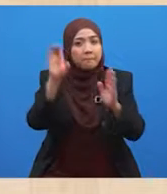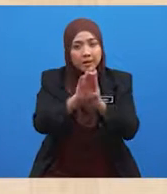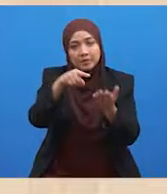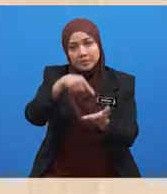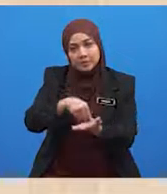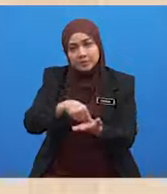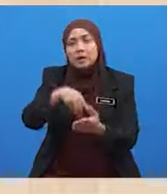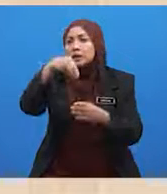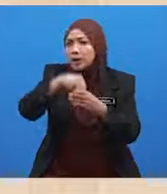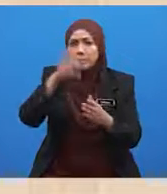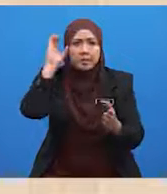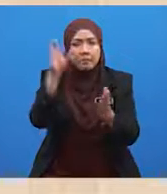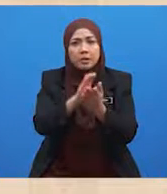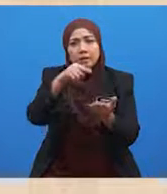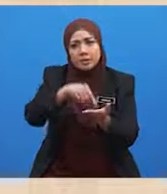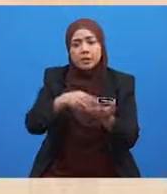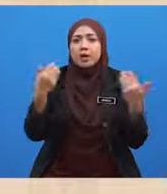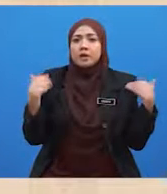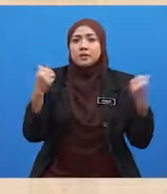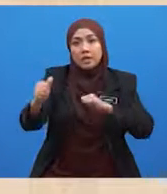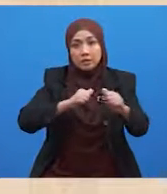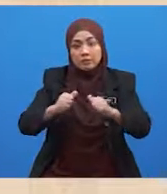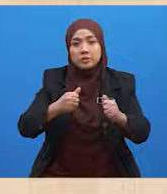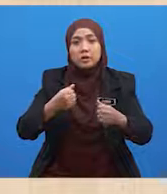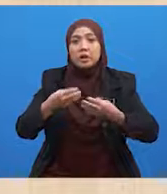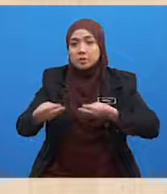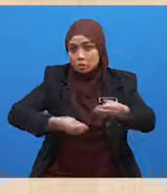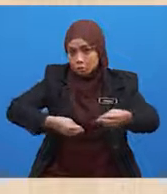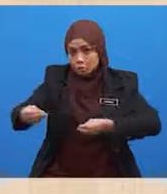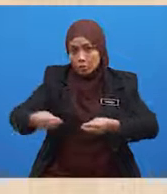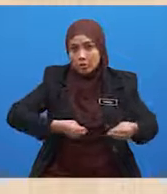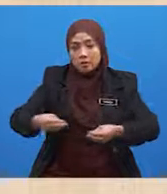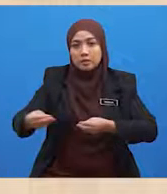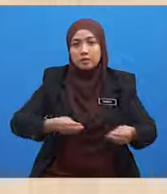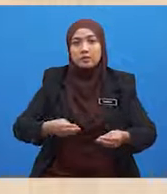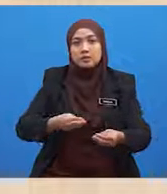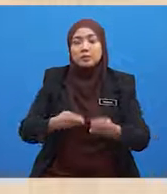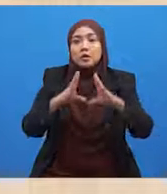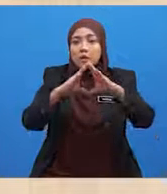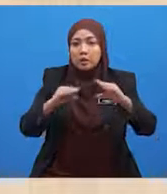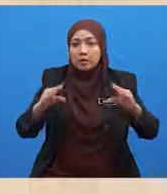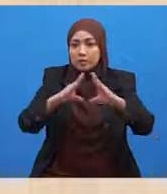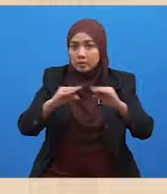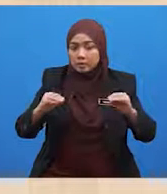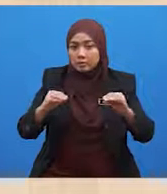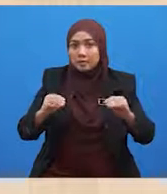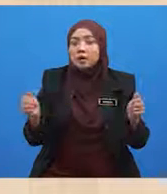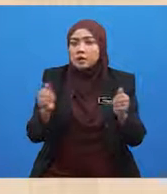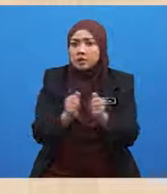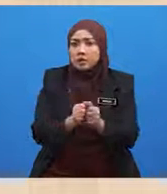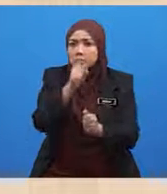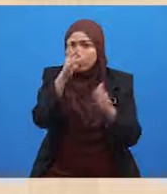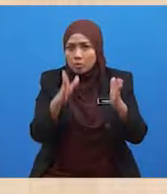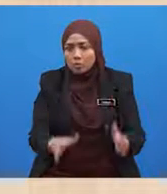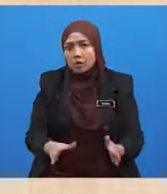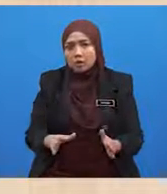dalam gambar ini terdapat activity jual-beli diantar penjajah Rashid Demak dengan seorang pelanggan di sebuah